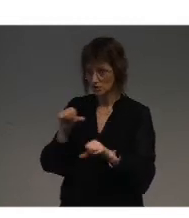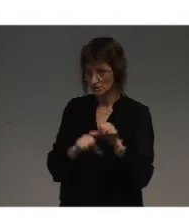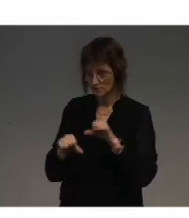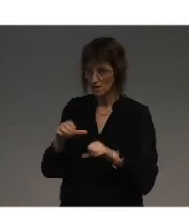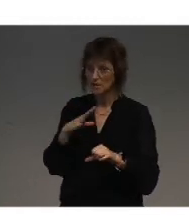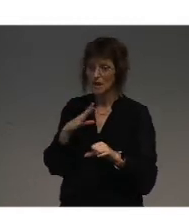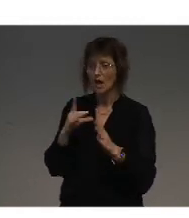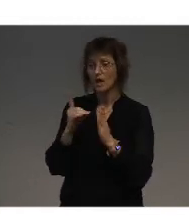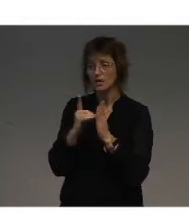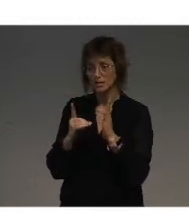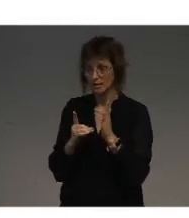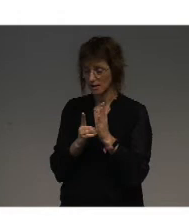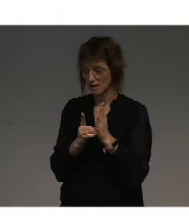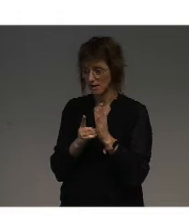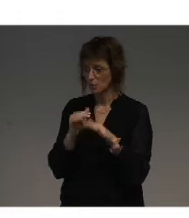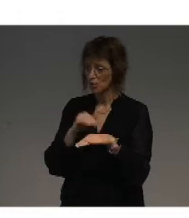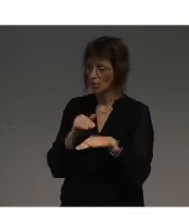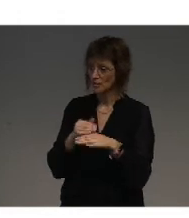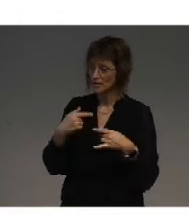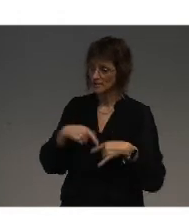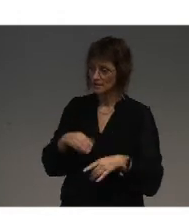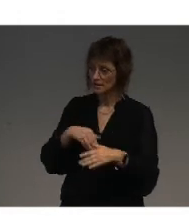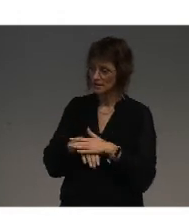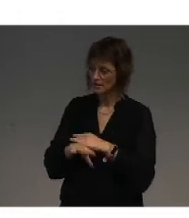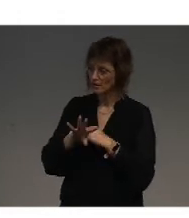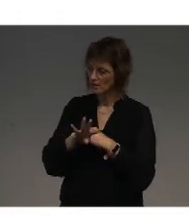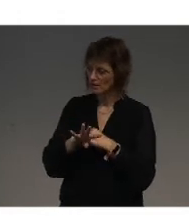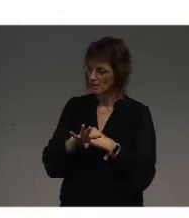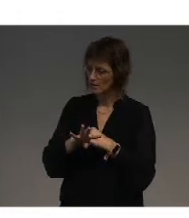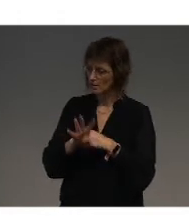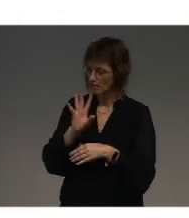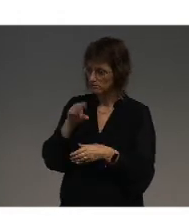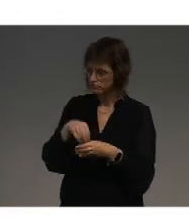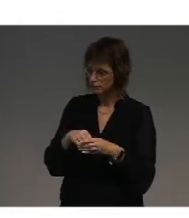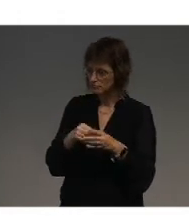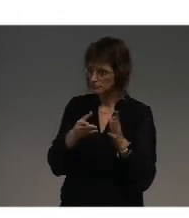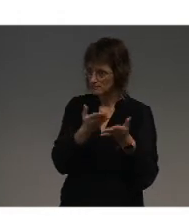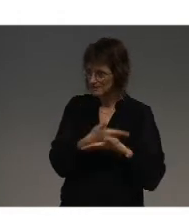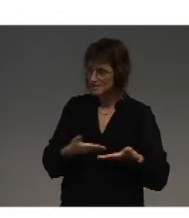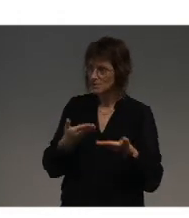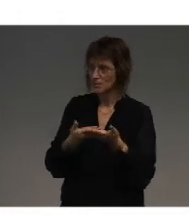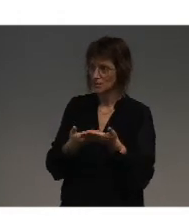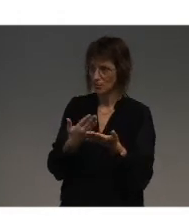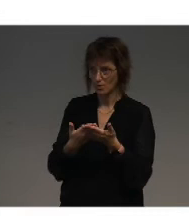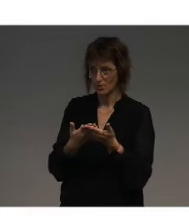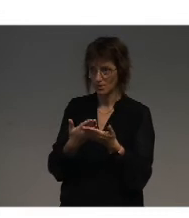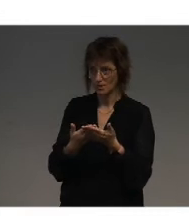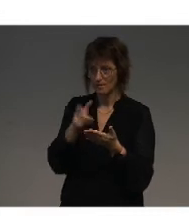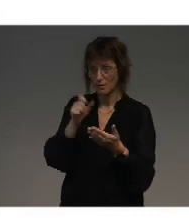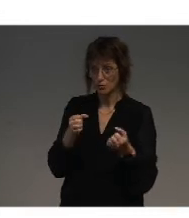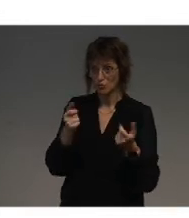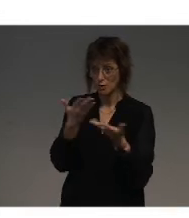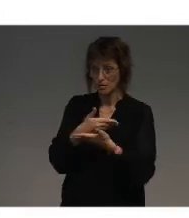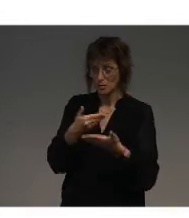Conseil d'État pris en application du 4111-6 en tenant compte des situations de polyexposition.